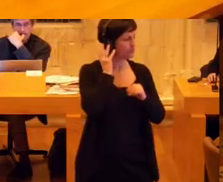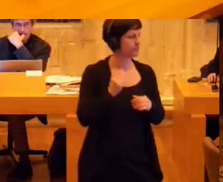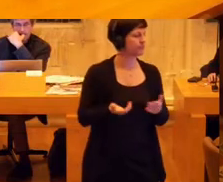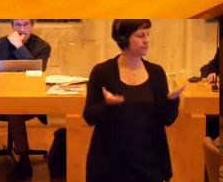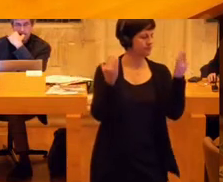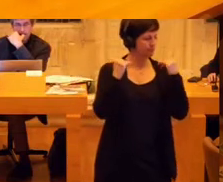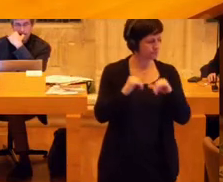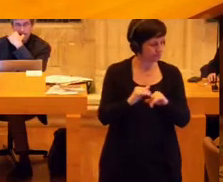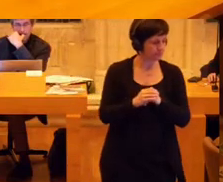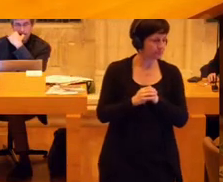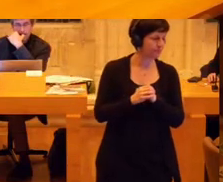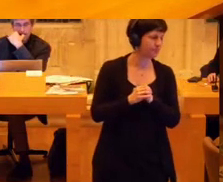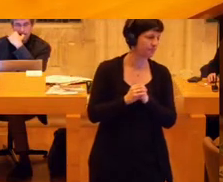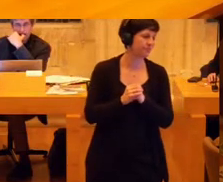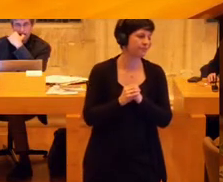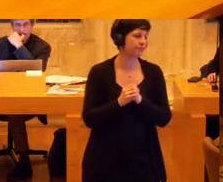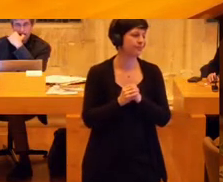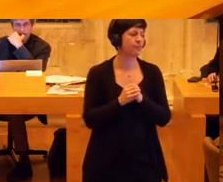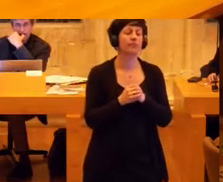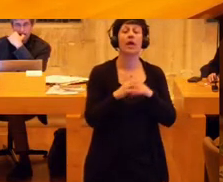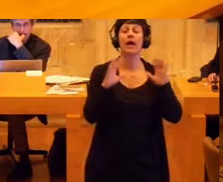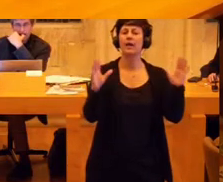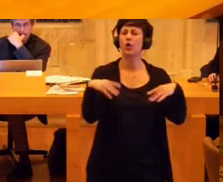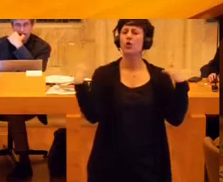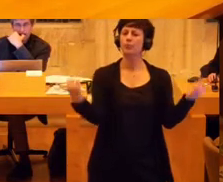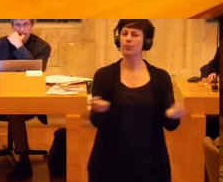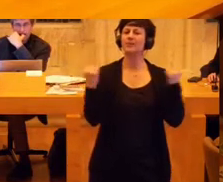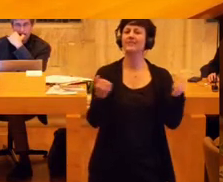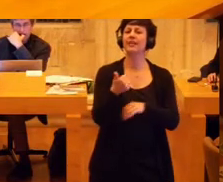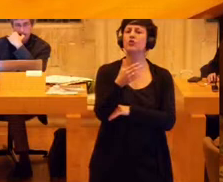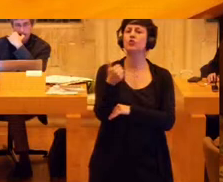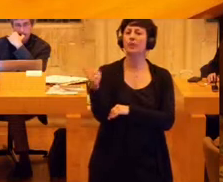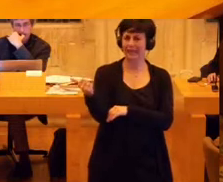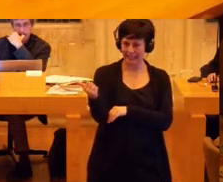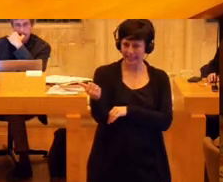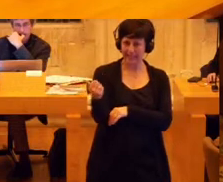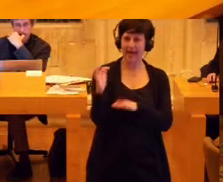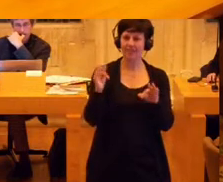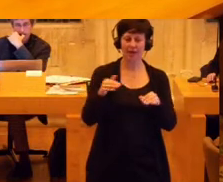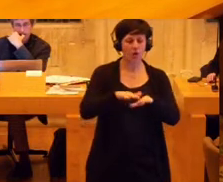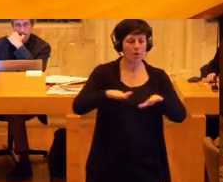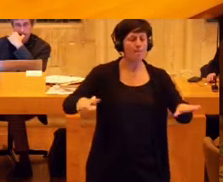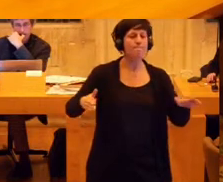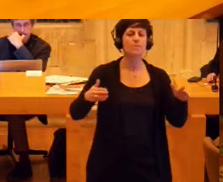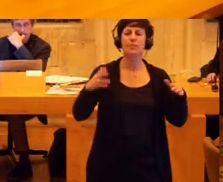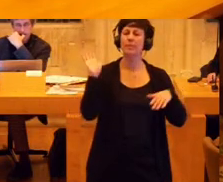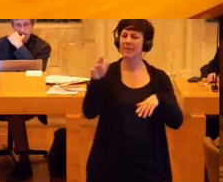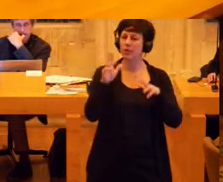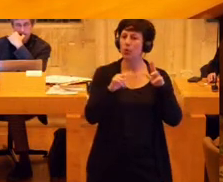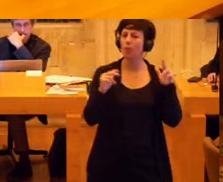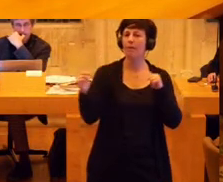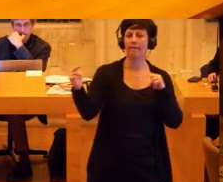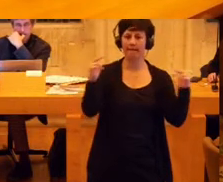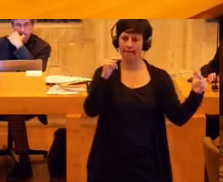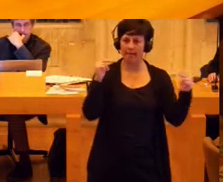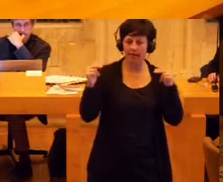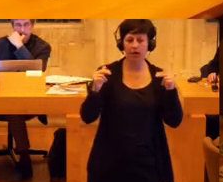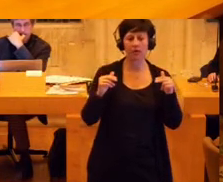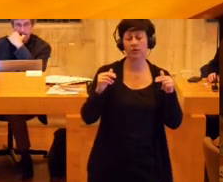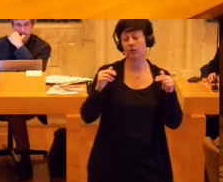Sur la publicité numérique, donc autorisée uniquement sur le mobilier urbain dans le